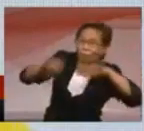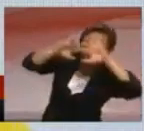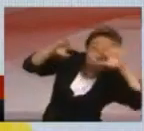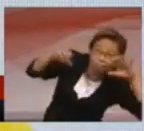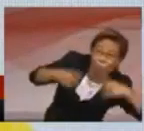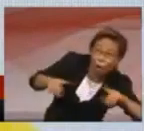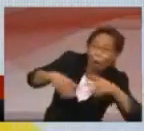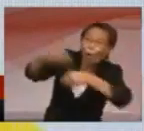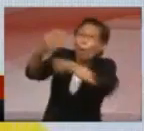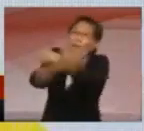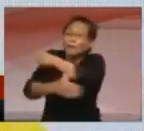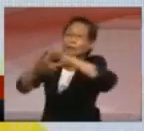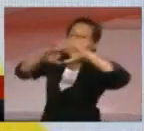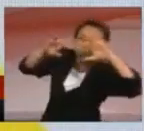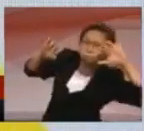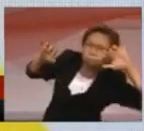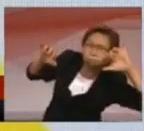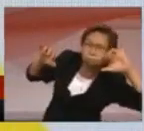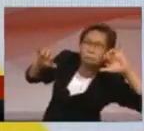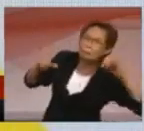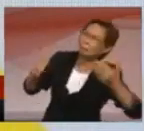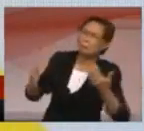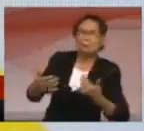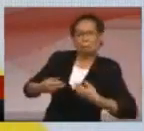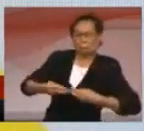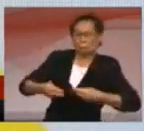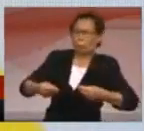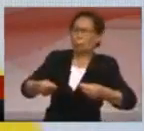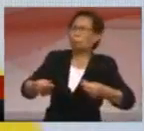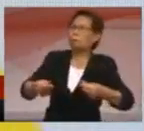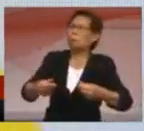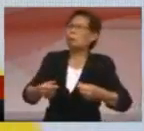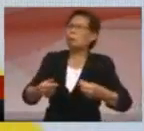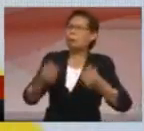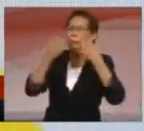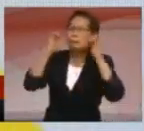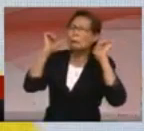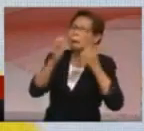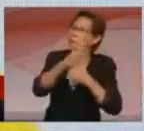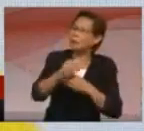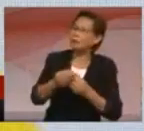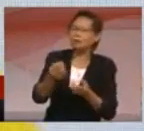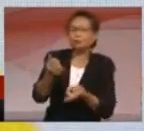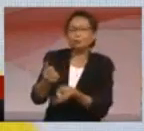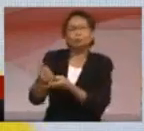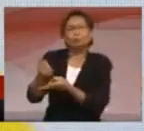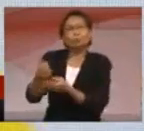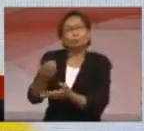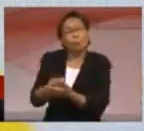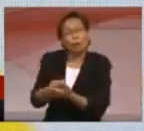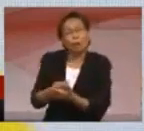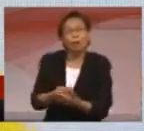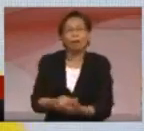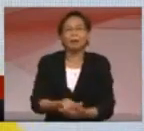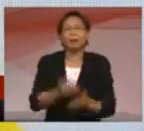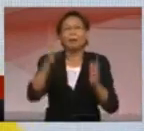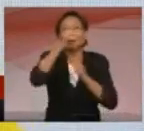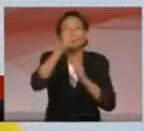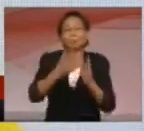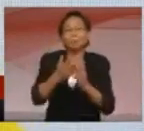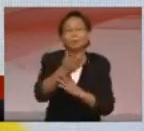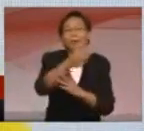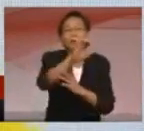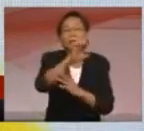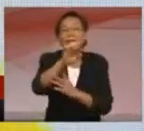negara dengan lebih efisien dan kos efektif. Kerajaan kita juga menerusi program e-trade